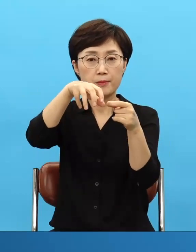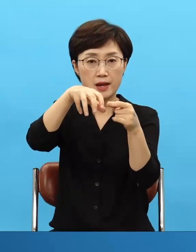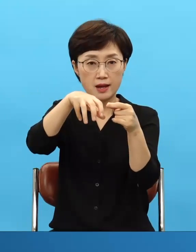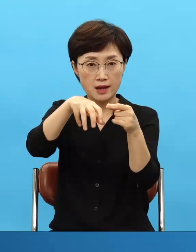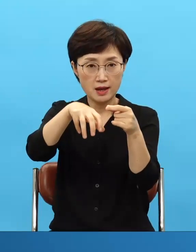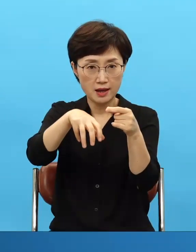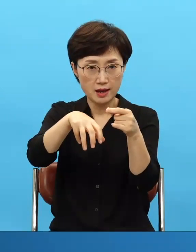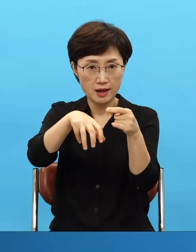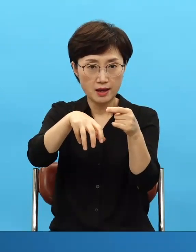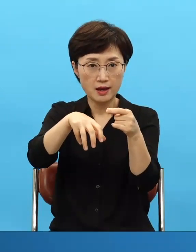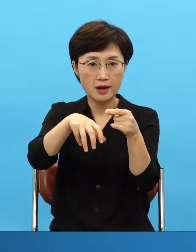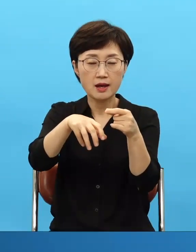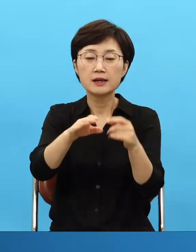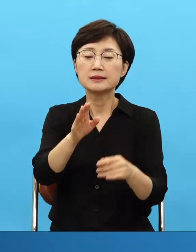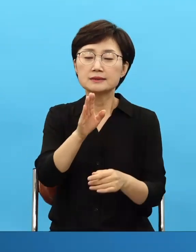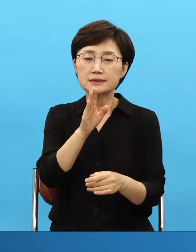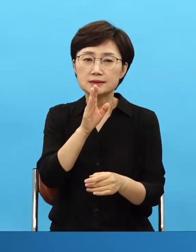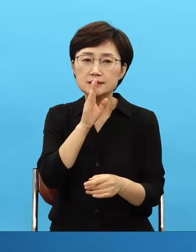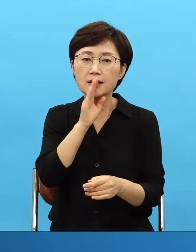앞에서